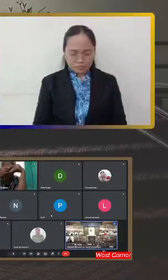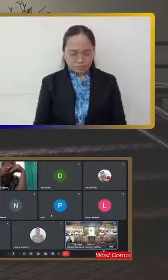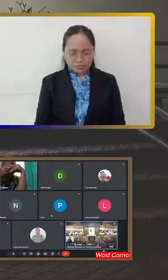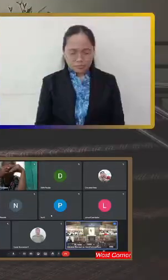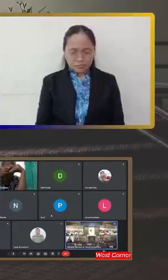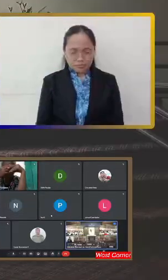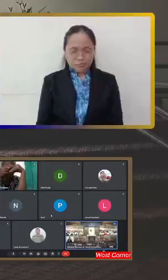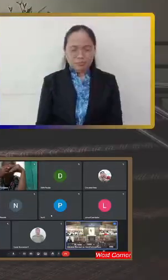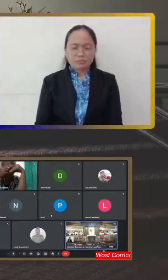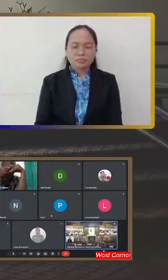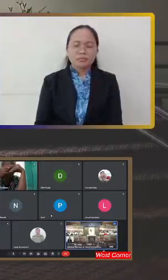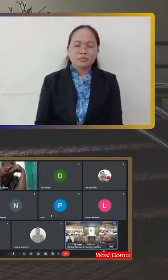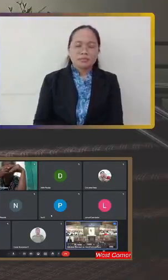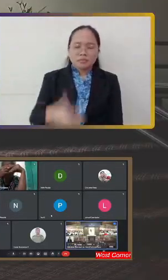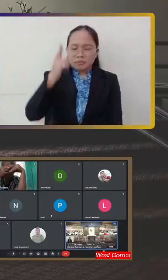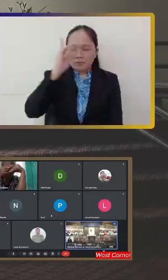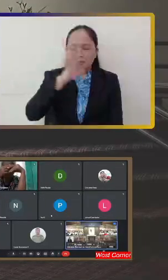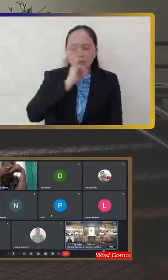Thou art God.